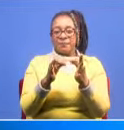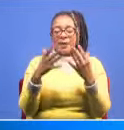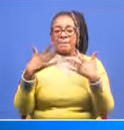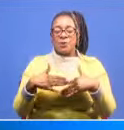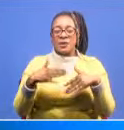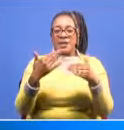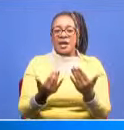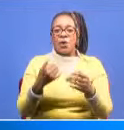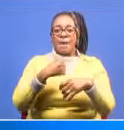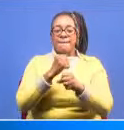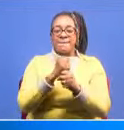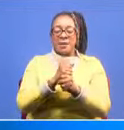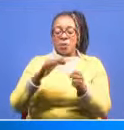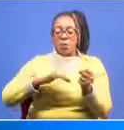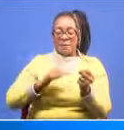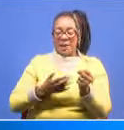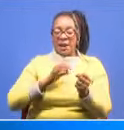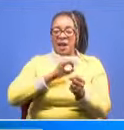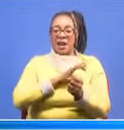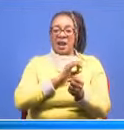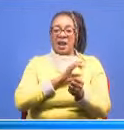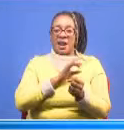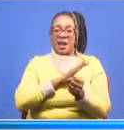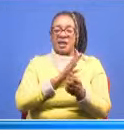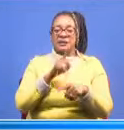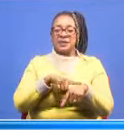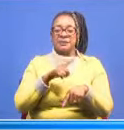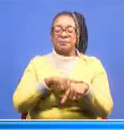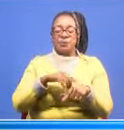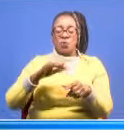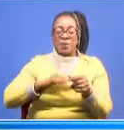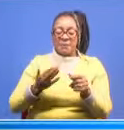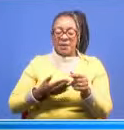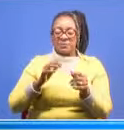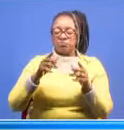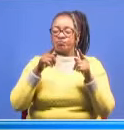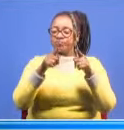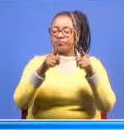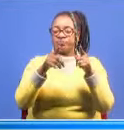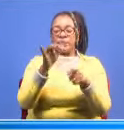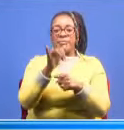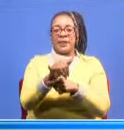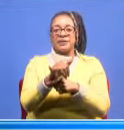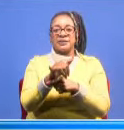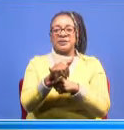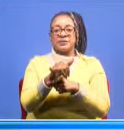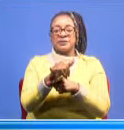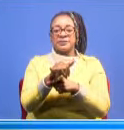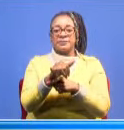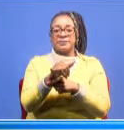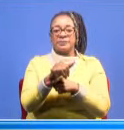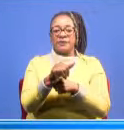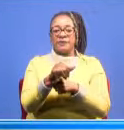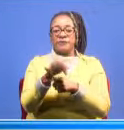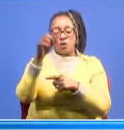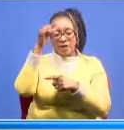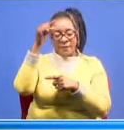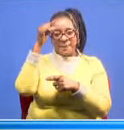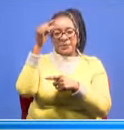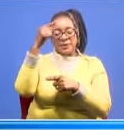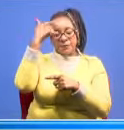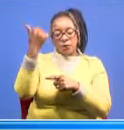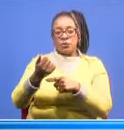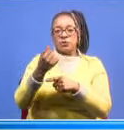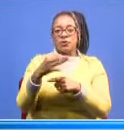imewatia wanawake hofu, huku baadhi ya viongozi wanawake wakilaani na kukashifu kitendo hicho cha utepetevu wa serikali juu ya usalama wa